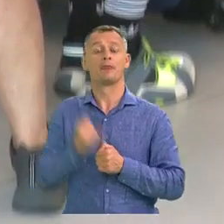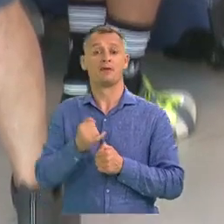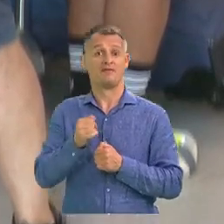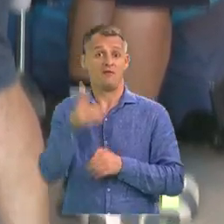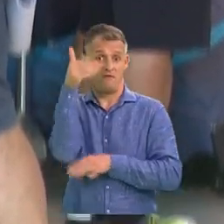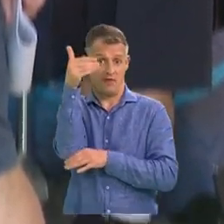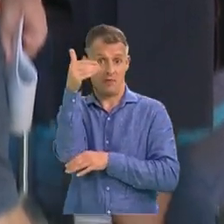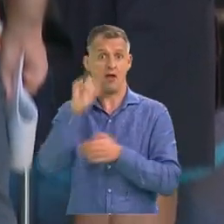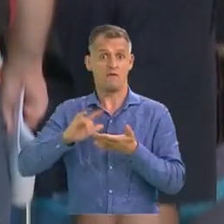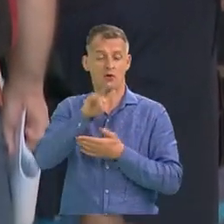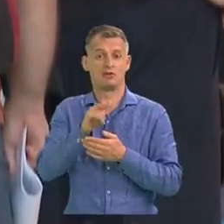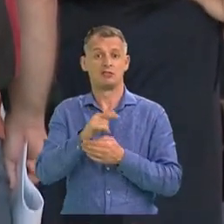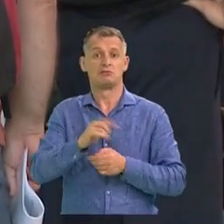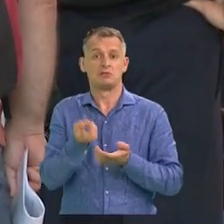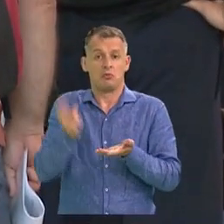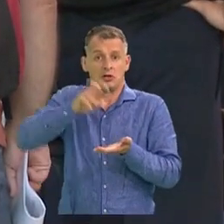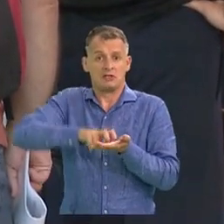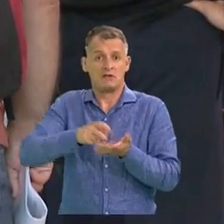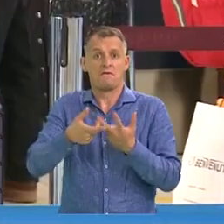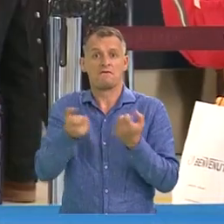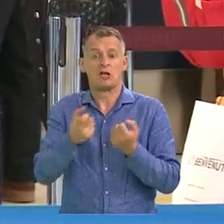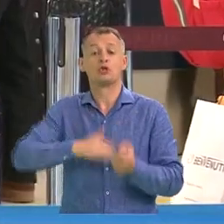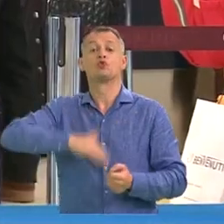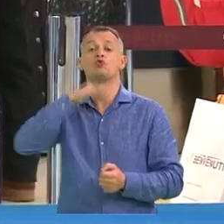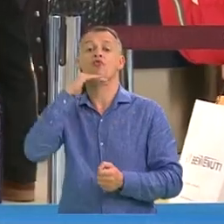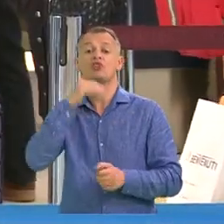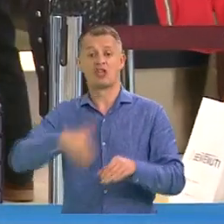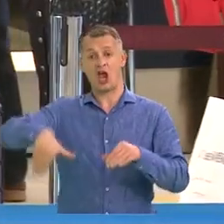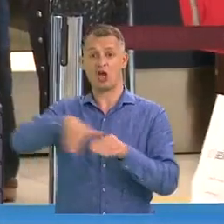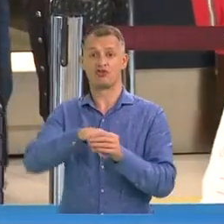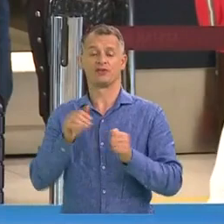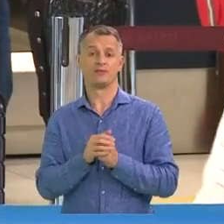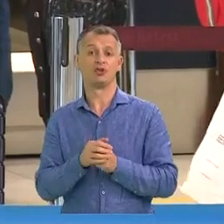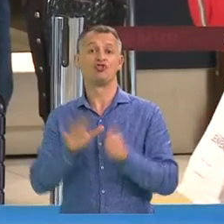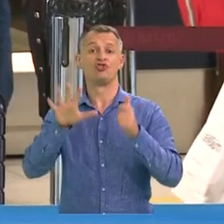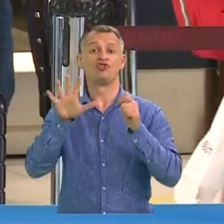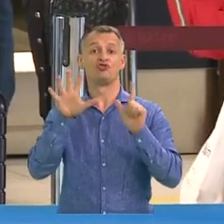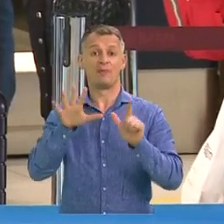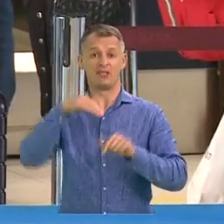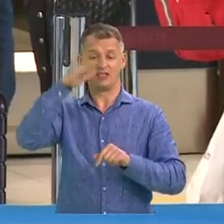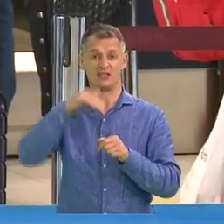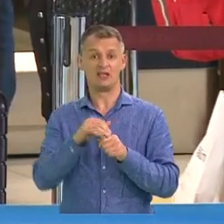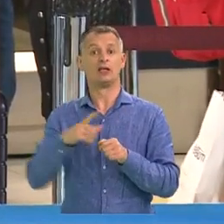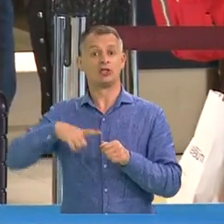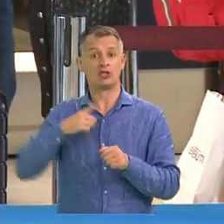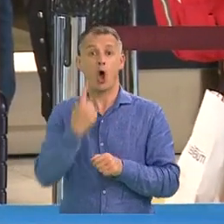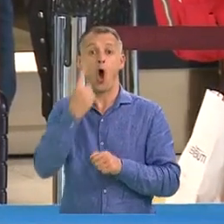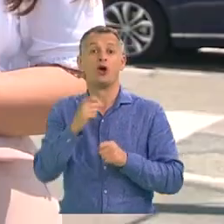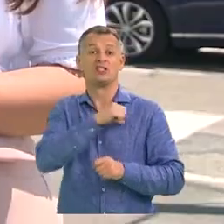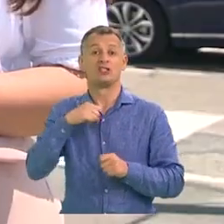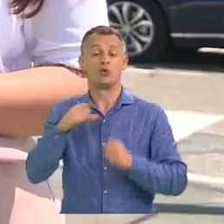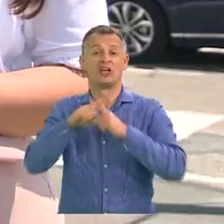fără suficienți angajați. Iar aeroportul Henri Coandă din Otopen nu face excepție. Peste 7 zile de întârziere s-au înregistrat într-o singură